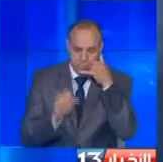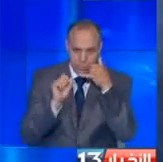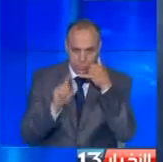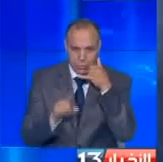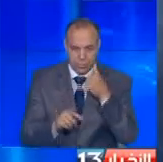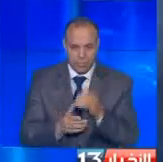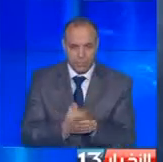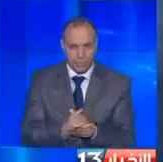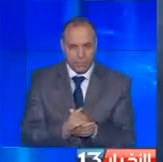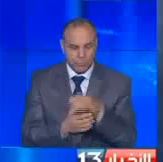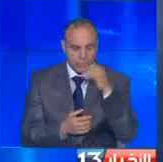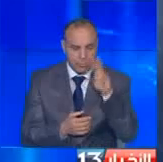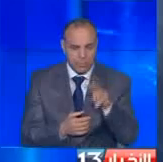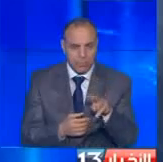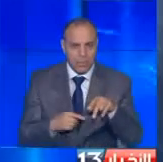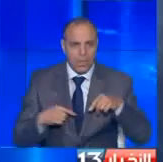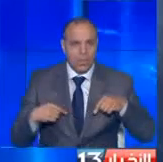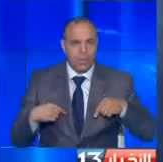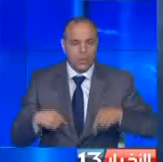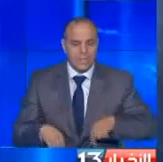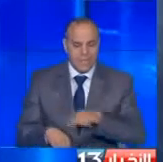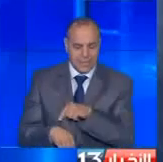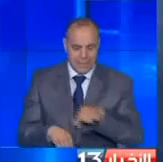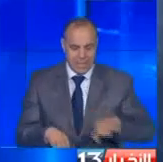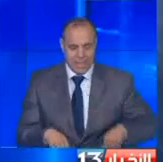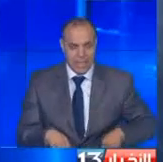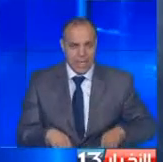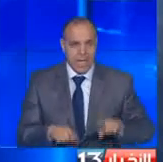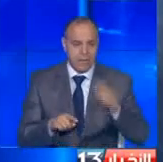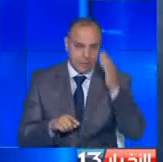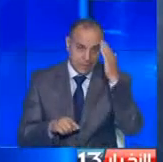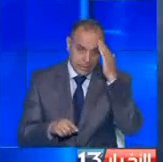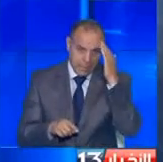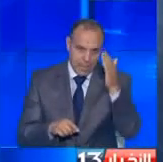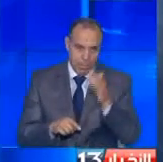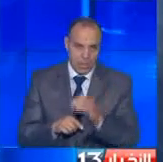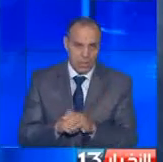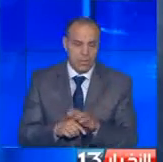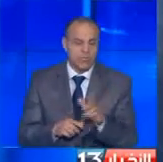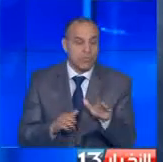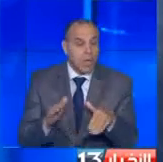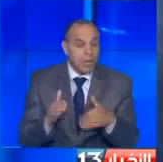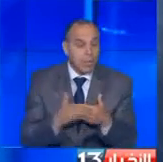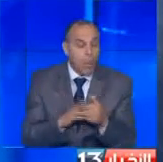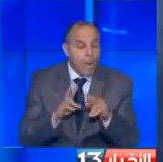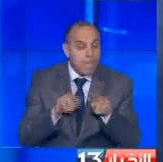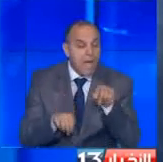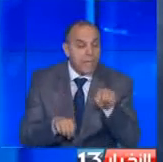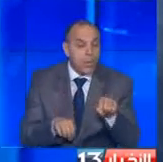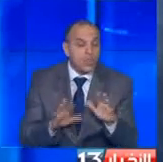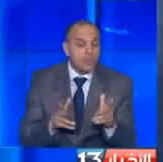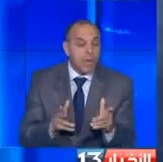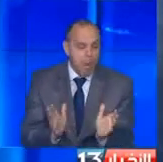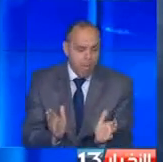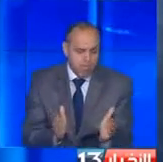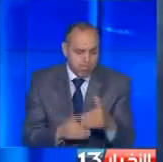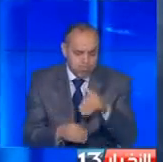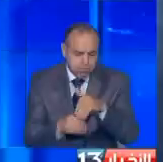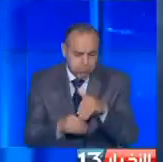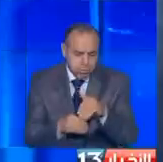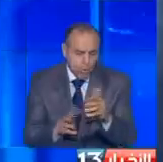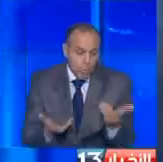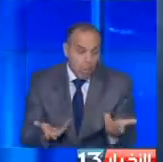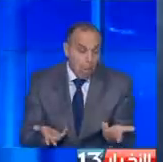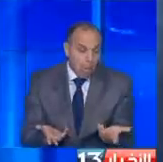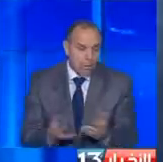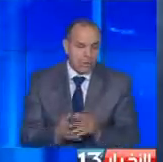ياسر مصباح، الناطق الرسمي باسم وزاره الداخليه. اهلا بك، الى ماذا توصلت التحقيقات الجاريه بخصوص الجسم